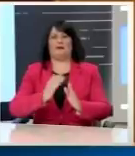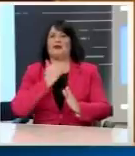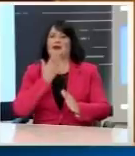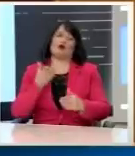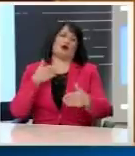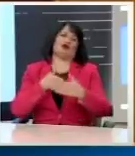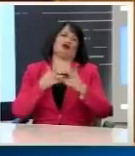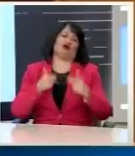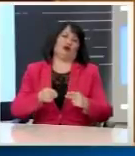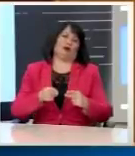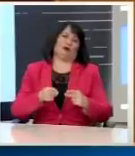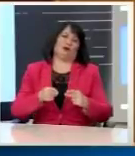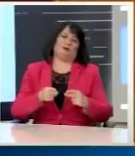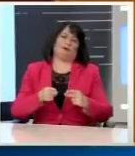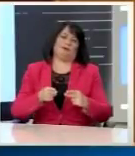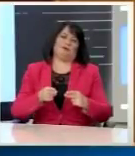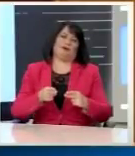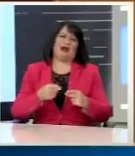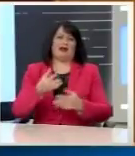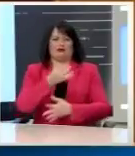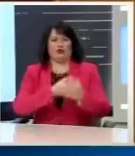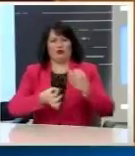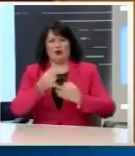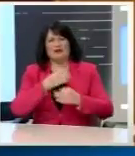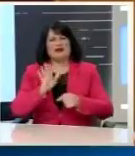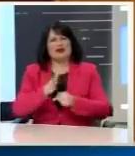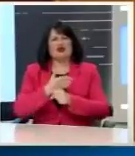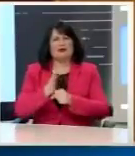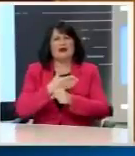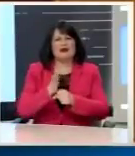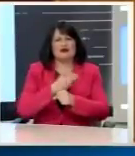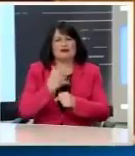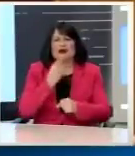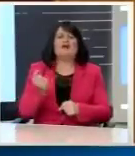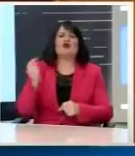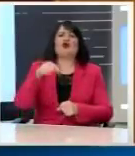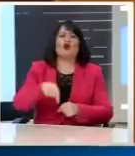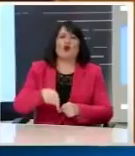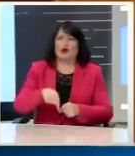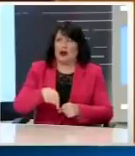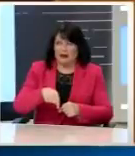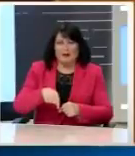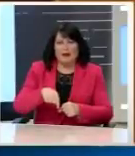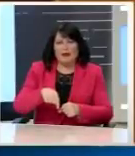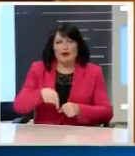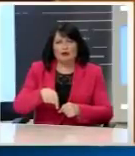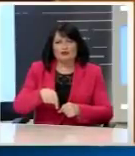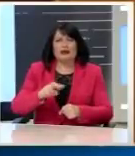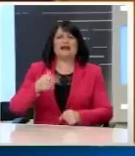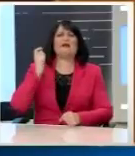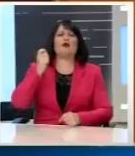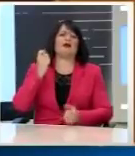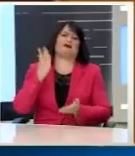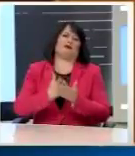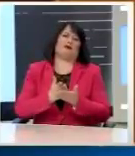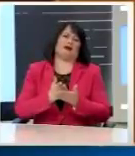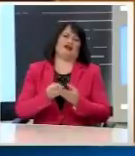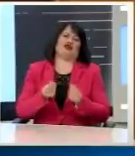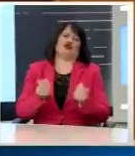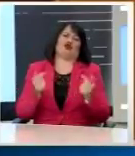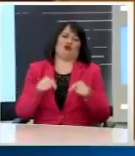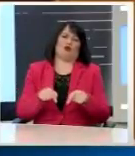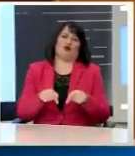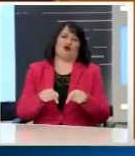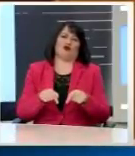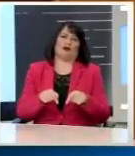Δεν είναι όμως μόνο ότι κατέρευσε το αφήγημα της καταστροφής ο λόγος για τον οποίο επιλέγεται αυτού του είδους την αντιπολίτευση και ο